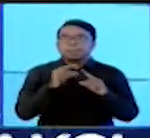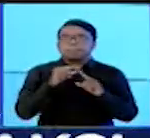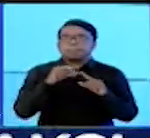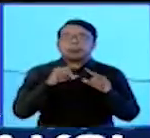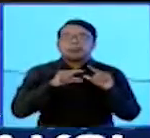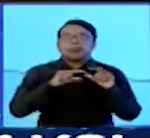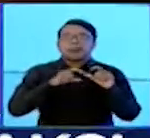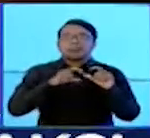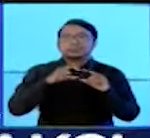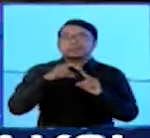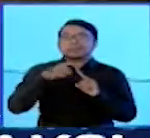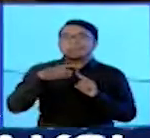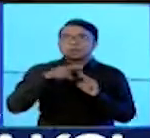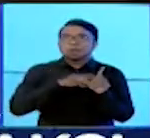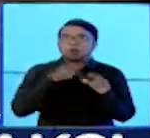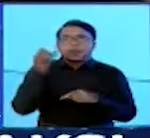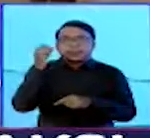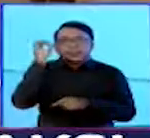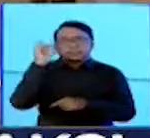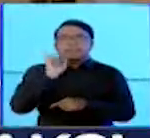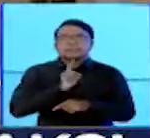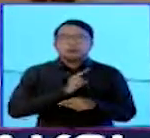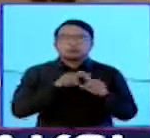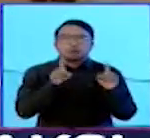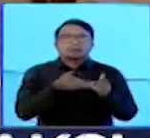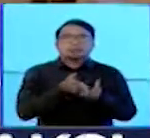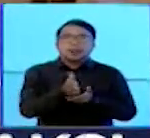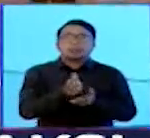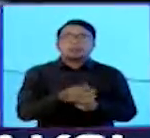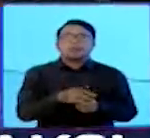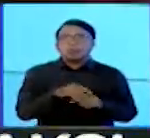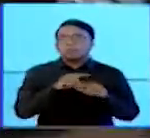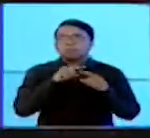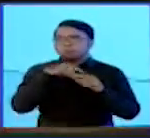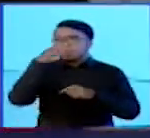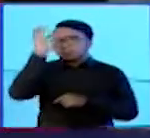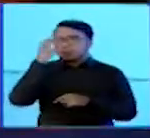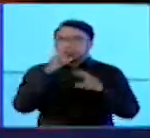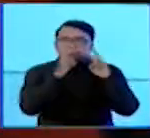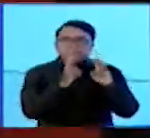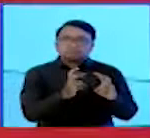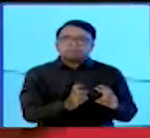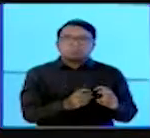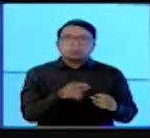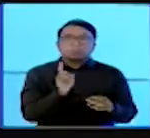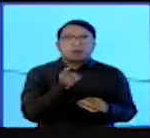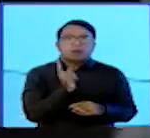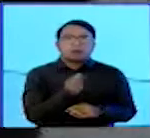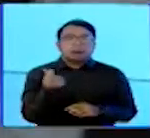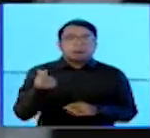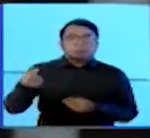inisiatif sendiri menerbitkan surat jalan tersebut polisi juga telah membuka lidik untuk menemukan Apakah ada aliran dana